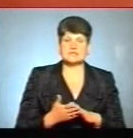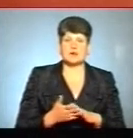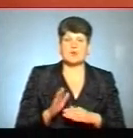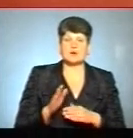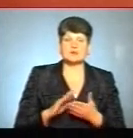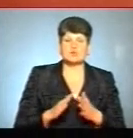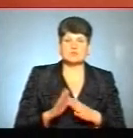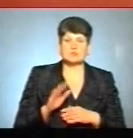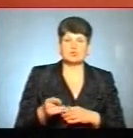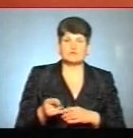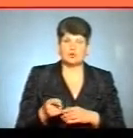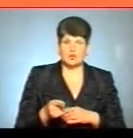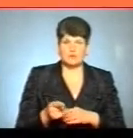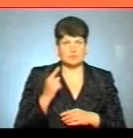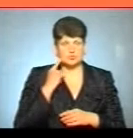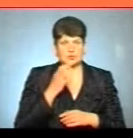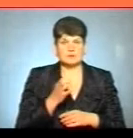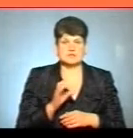у Тернополі? Давайте почуємо Сергія Надала.